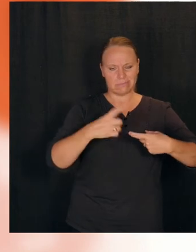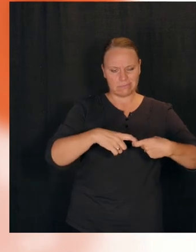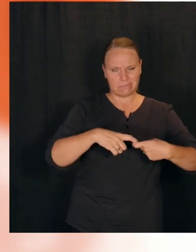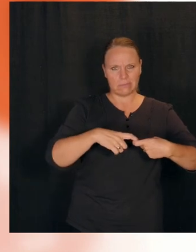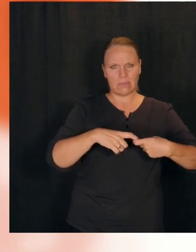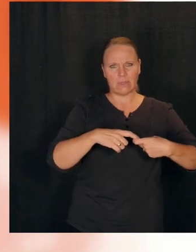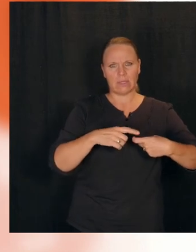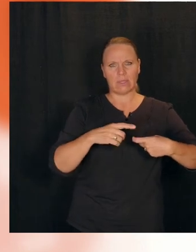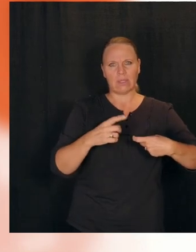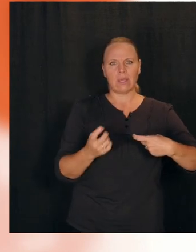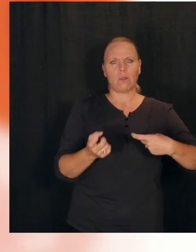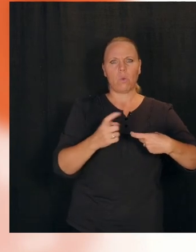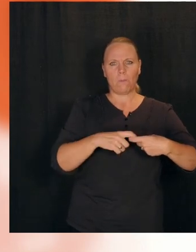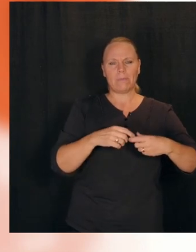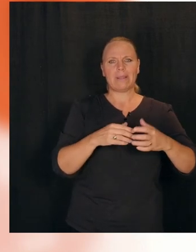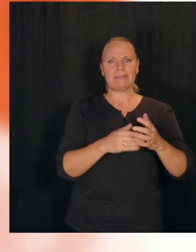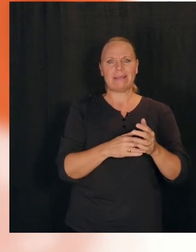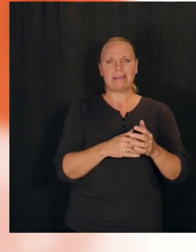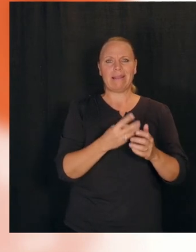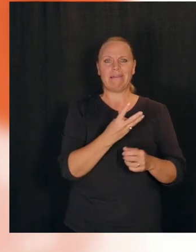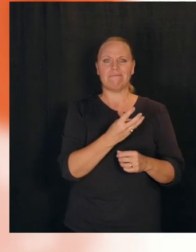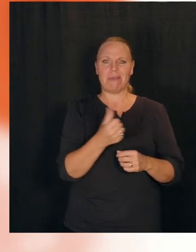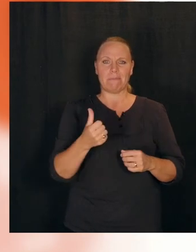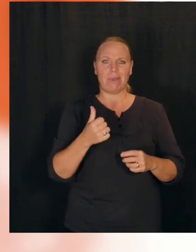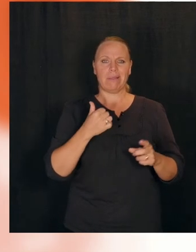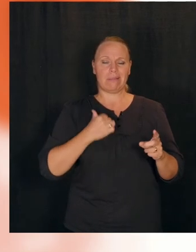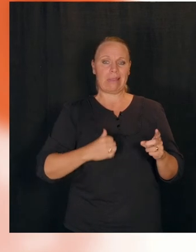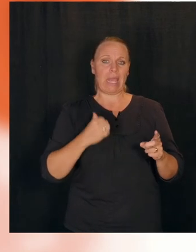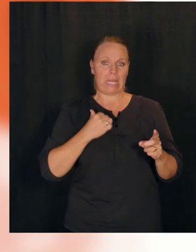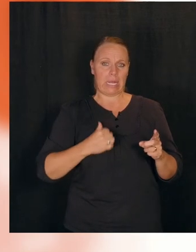runt webbtillgänglighet nu, så